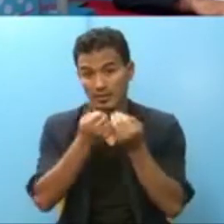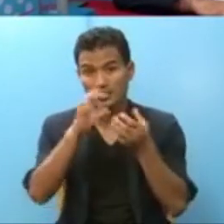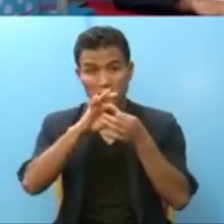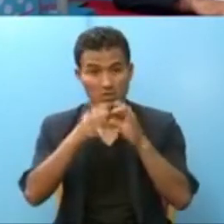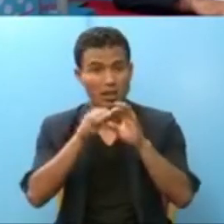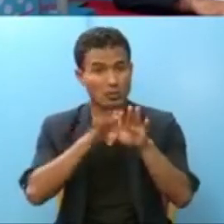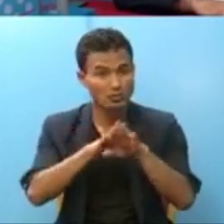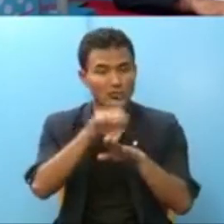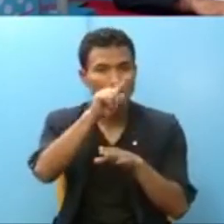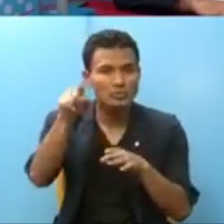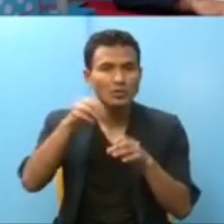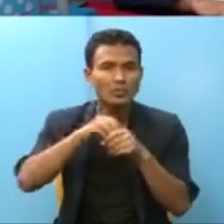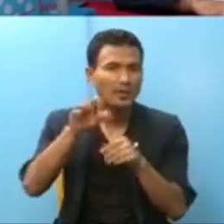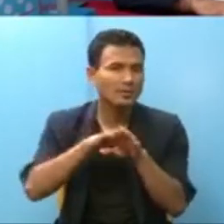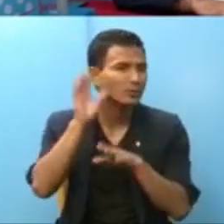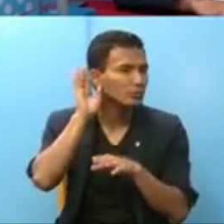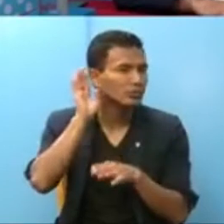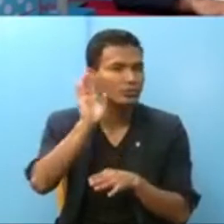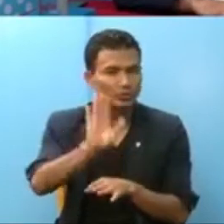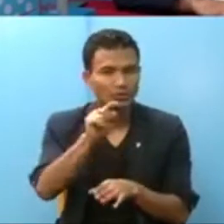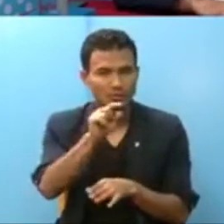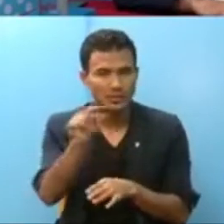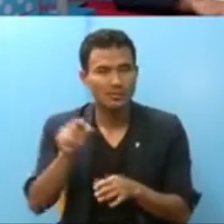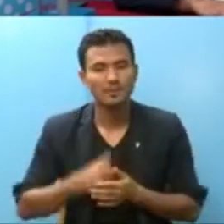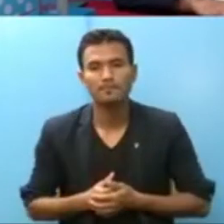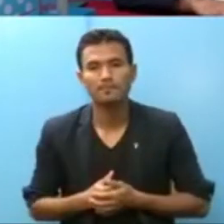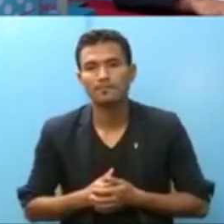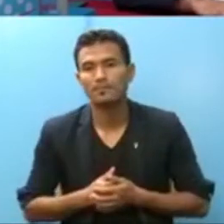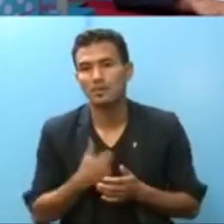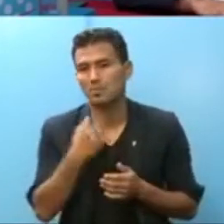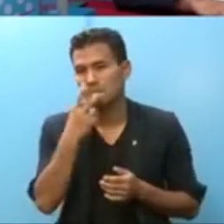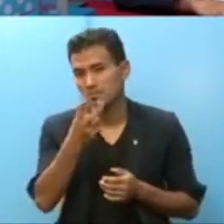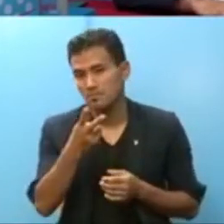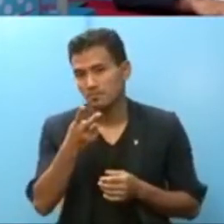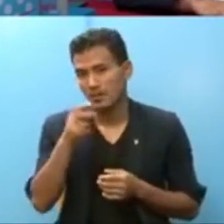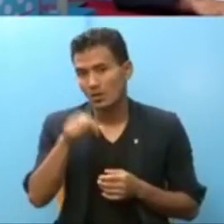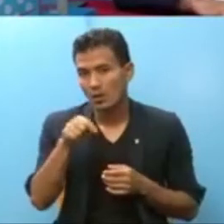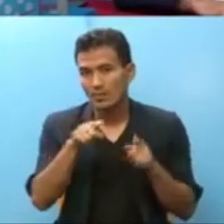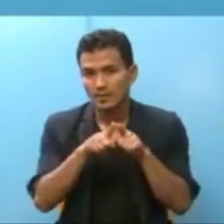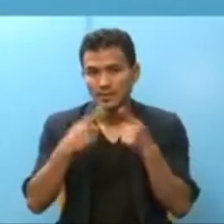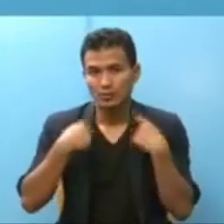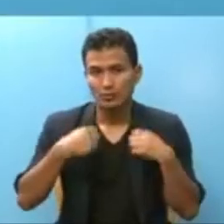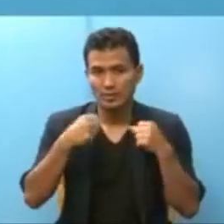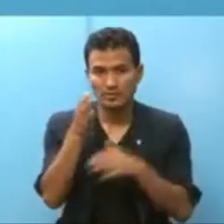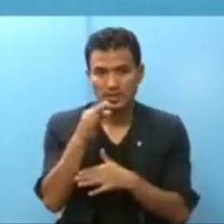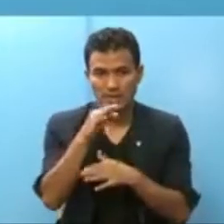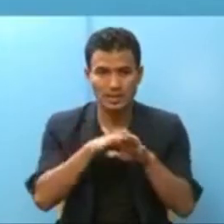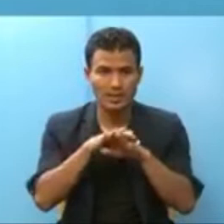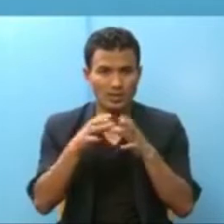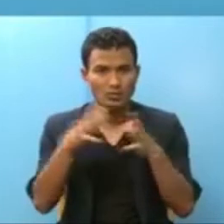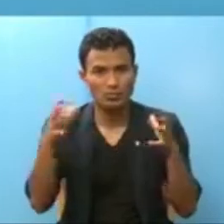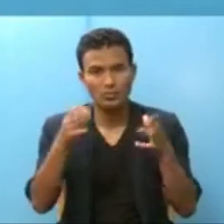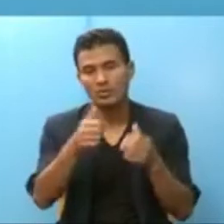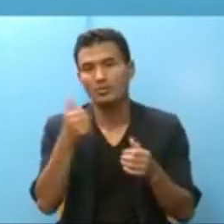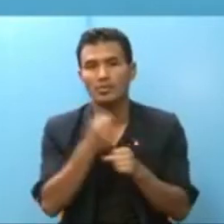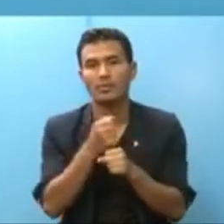मा अनि बाइर अपनी धेरे सुन्नमा आई रहा चा यो कुरा है रो मले देहता हेरी चाहें अईले पनी स्वास्ते मंत्रा आले को धेरे एठ्टूलो गुडविल